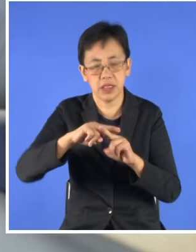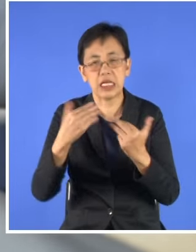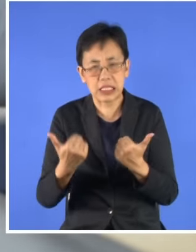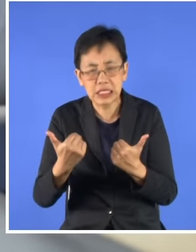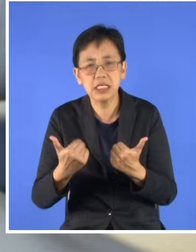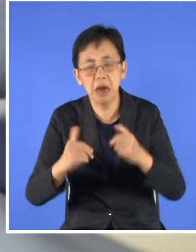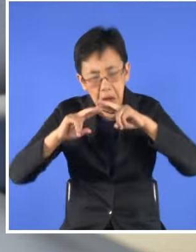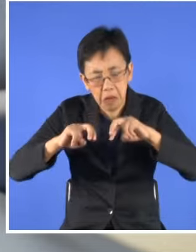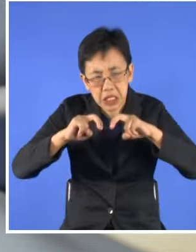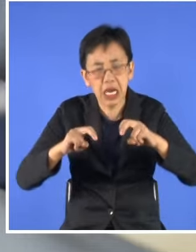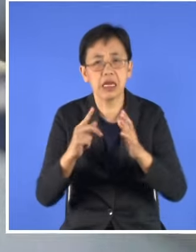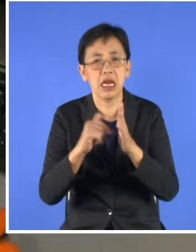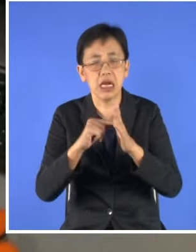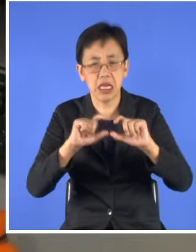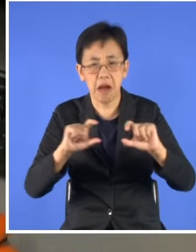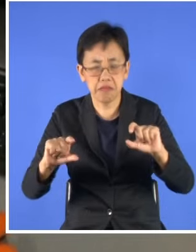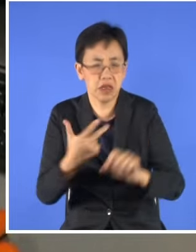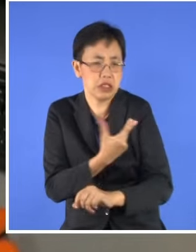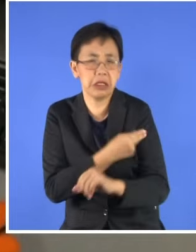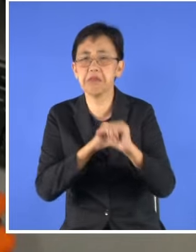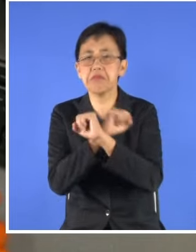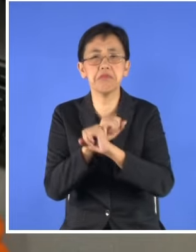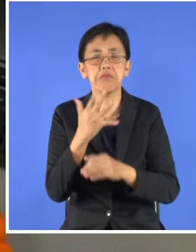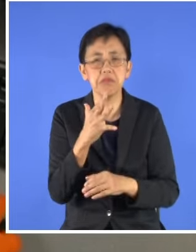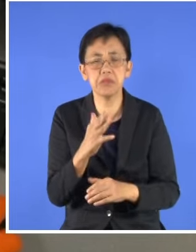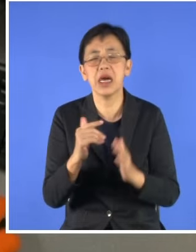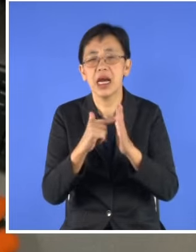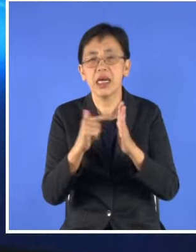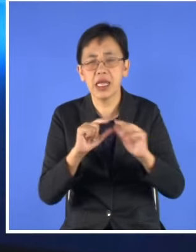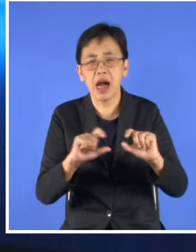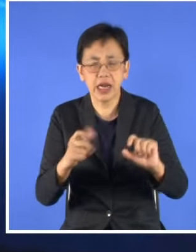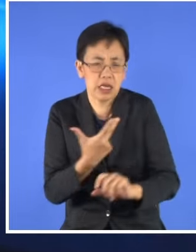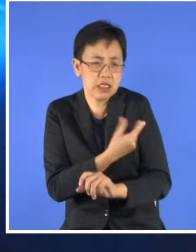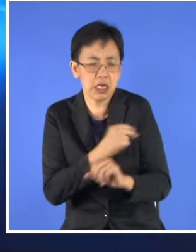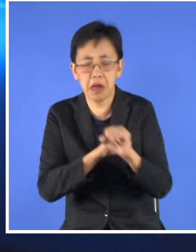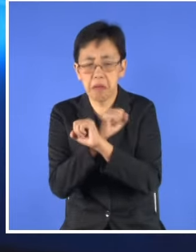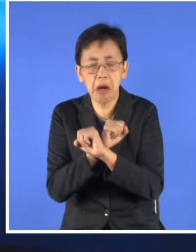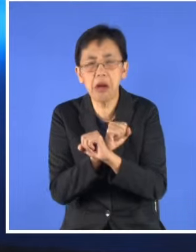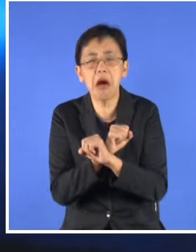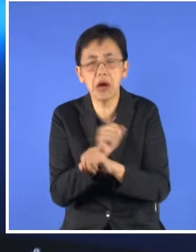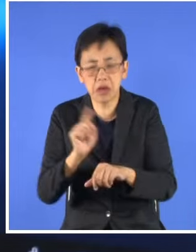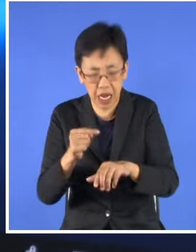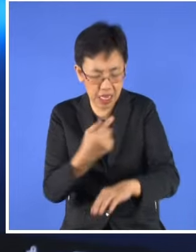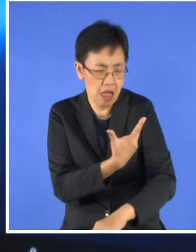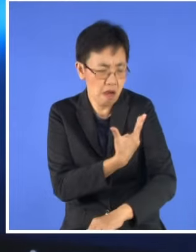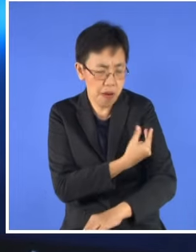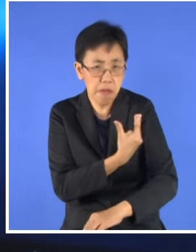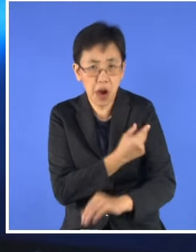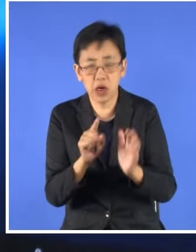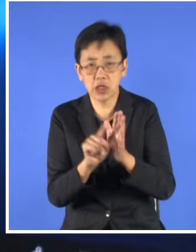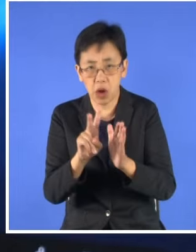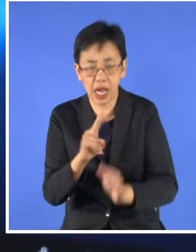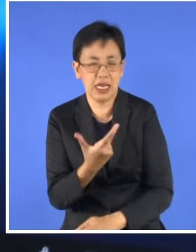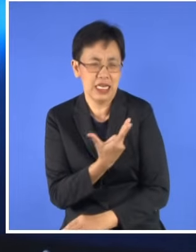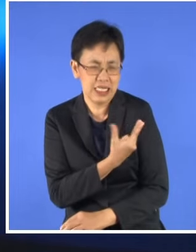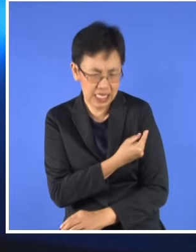องกัน โรคฟีดาษลิ โยตรงแต่พบว่าการฉีดวัซิปองกโคฟดาลิเข้าใต้ผวหนงนี้ 2 ครั้งหางกนอย่างน้ 28